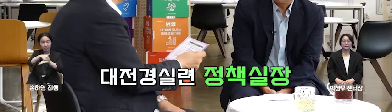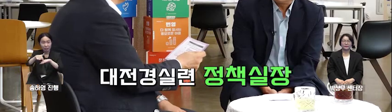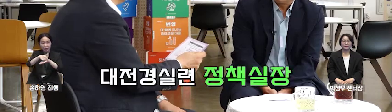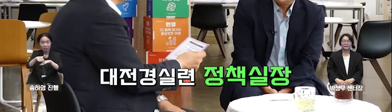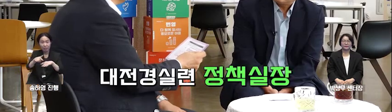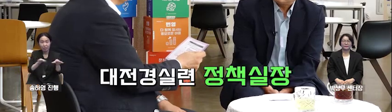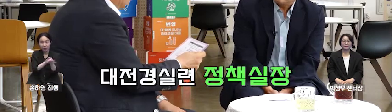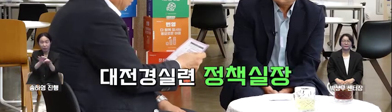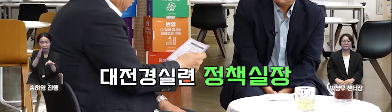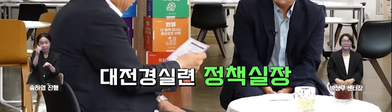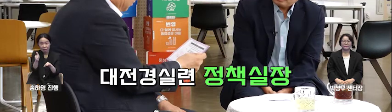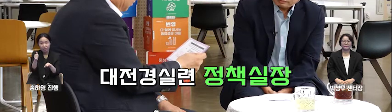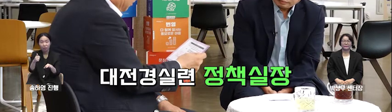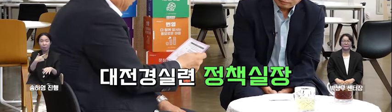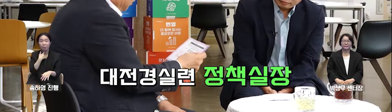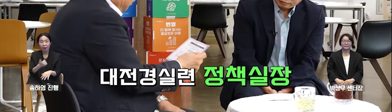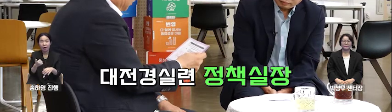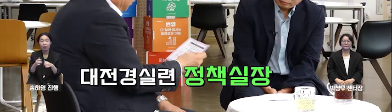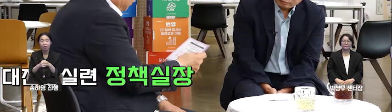경실련 정책실장도 하시고